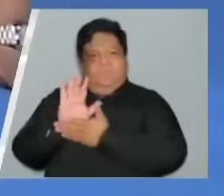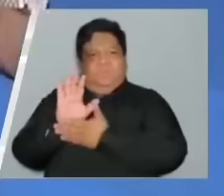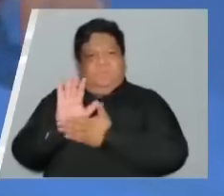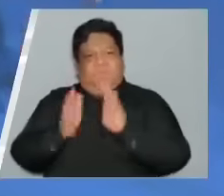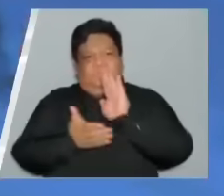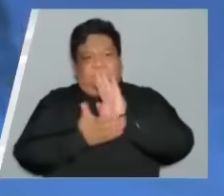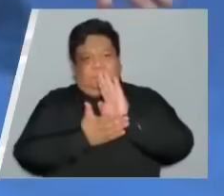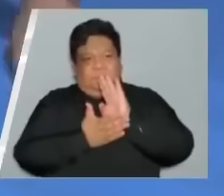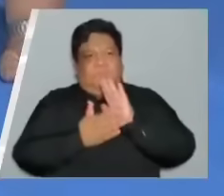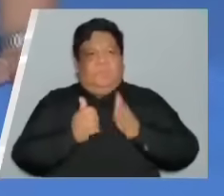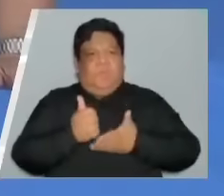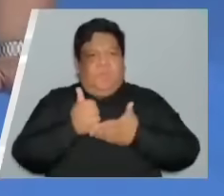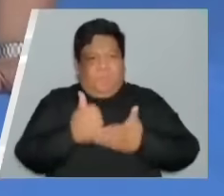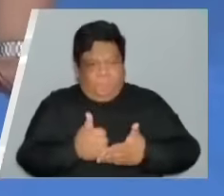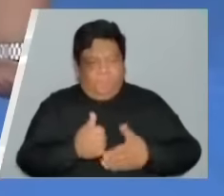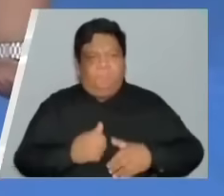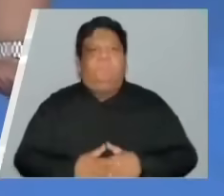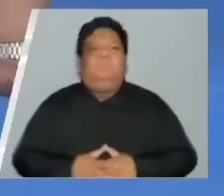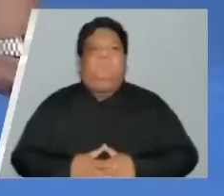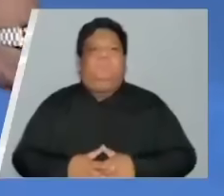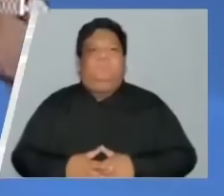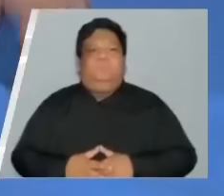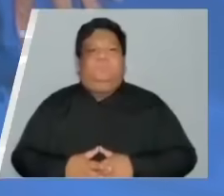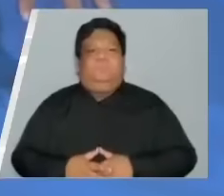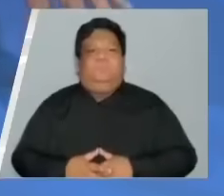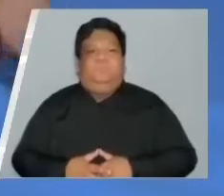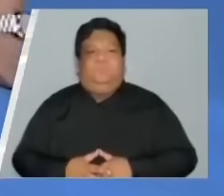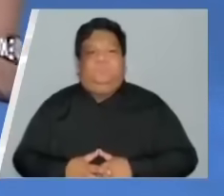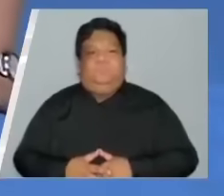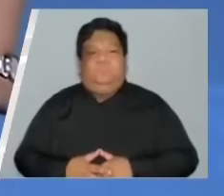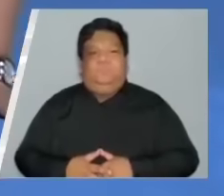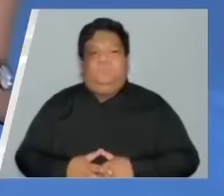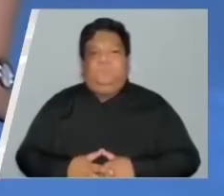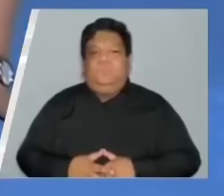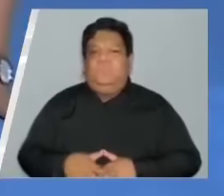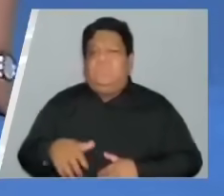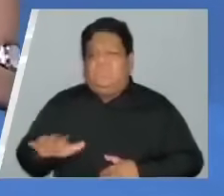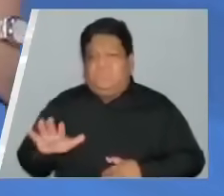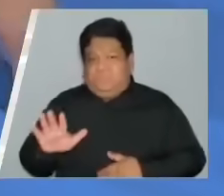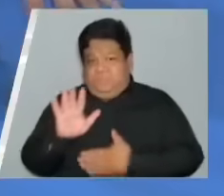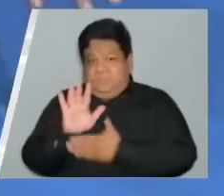yung purpose nito for the coach? Sa wrist po, and